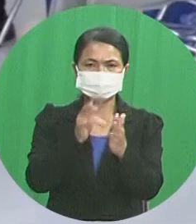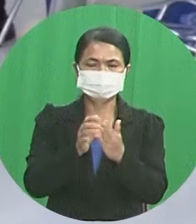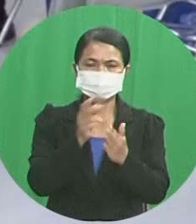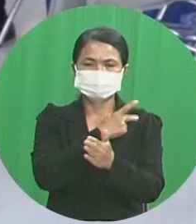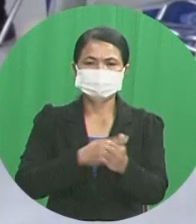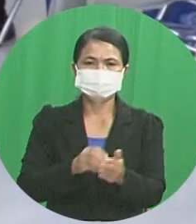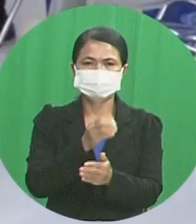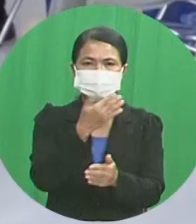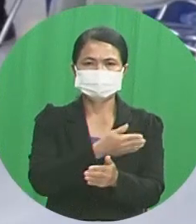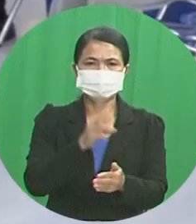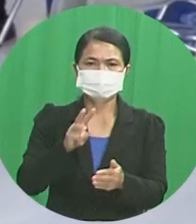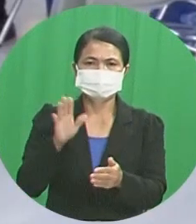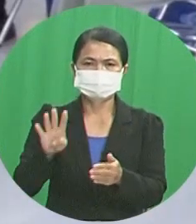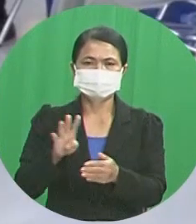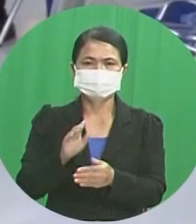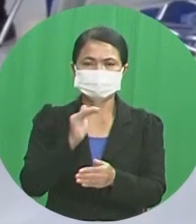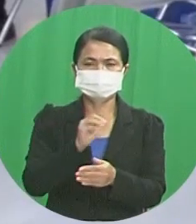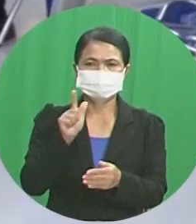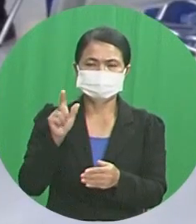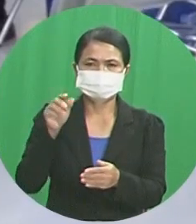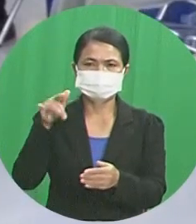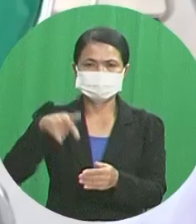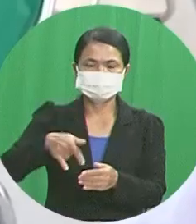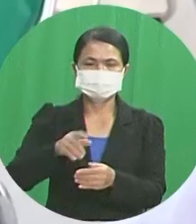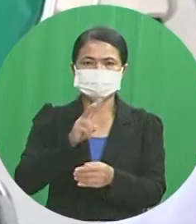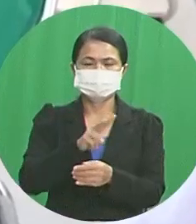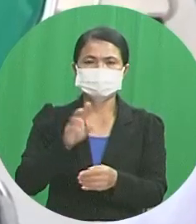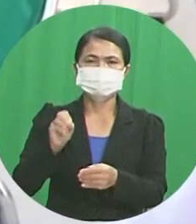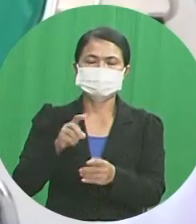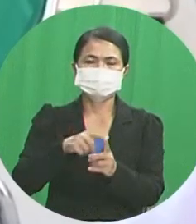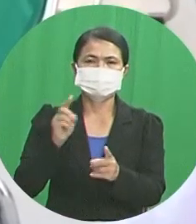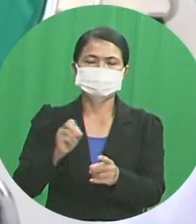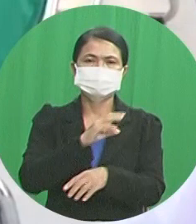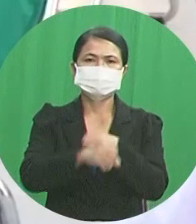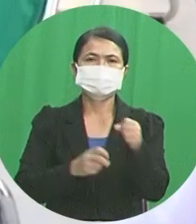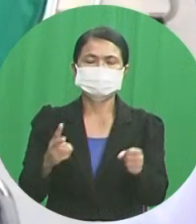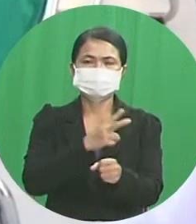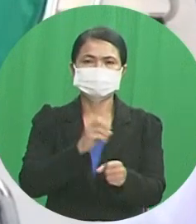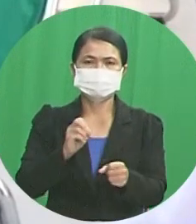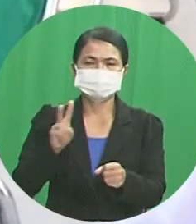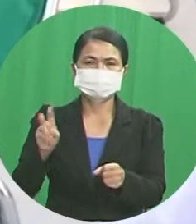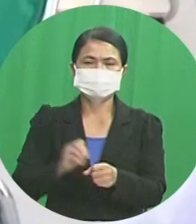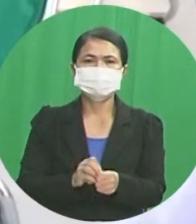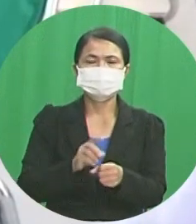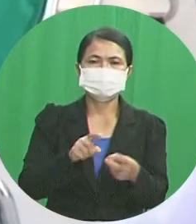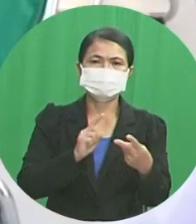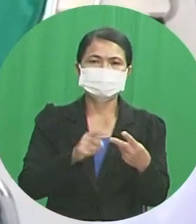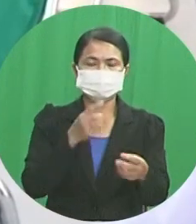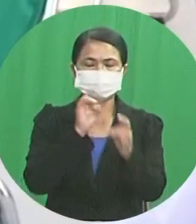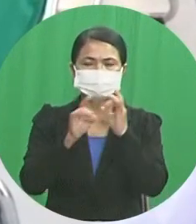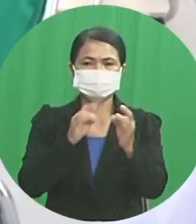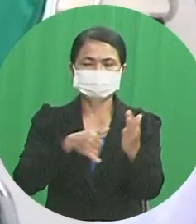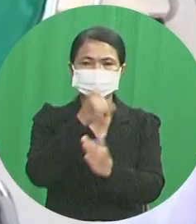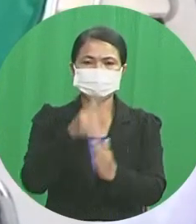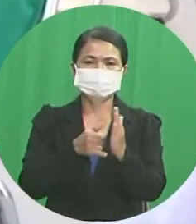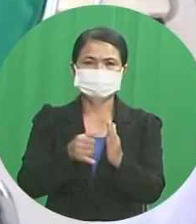បាលលេខ934សចណចុះថ្ងៃទី20ខែតុលាឆ្នាំ2020និងទី2ពិភាក្សាលើសេចក្តីព្